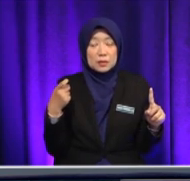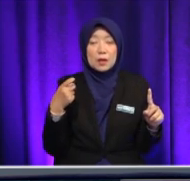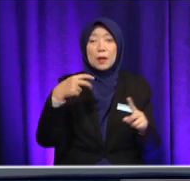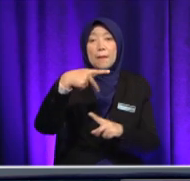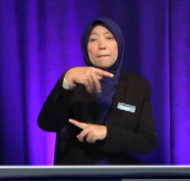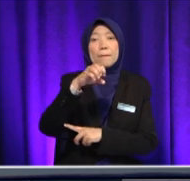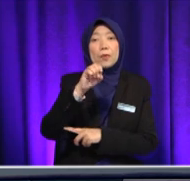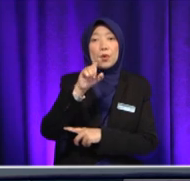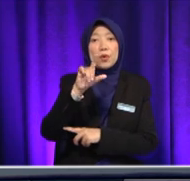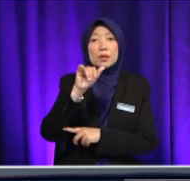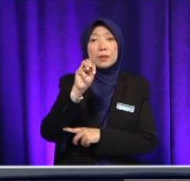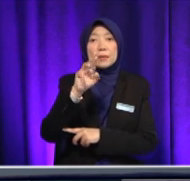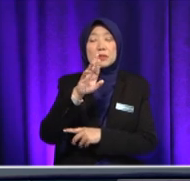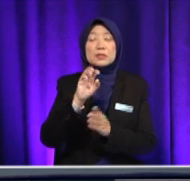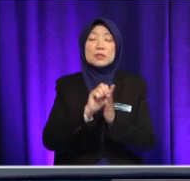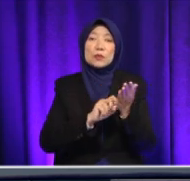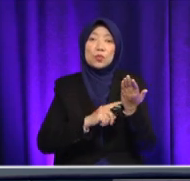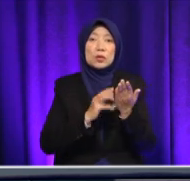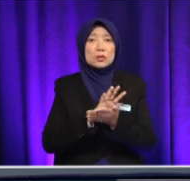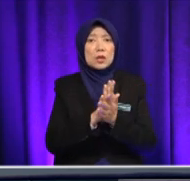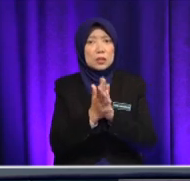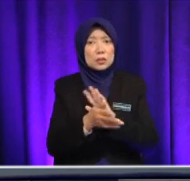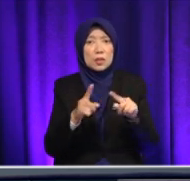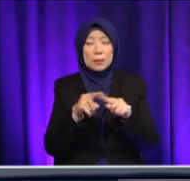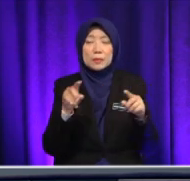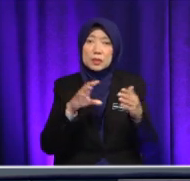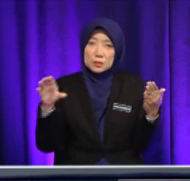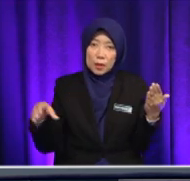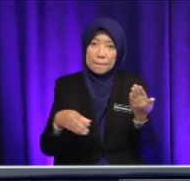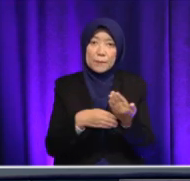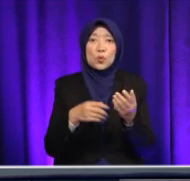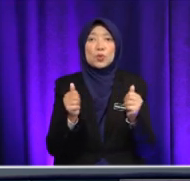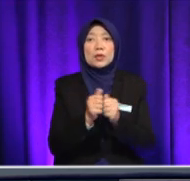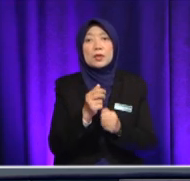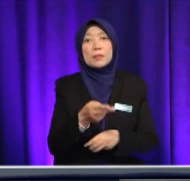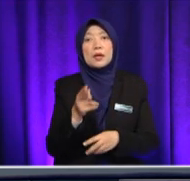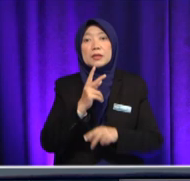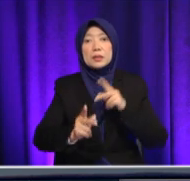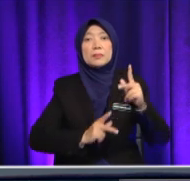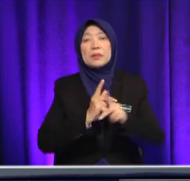jadi. Asalnya, tapi bila dicampur dengan bahan kimia jadilah polimer sintetik.